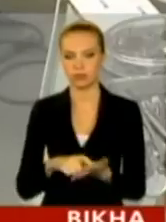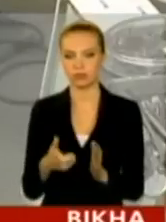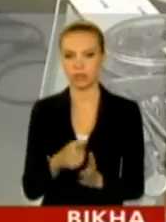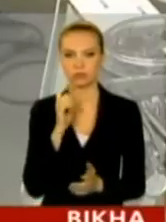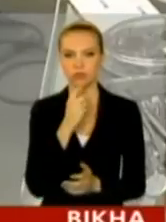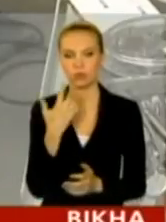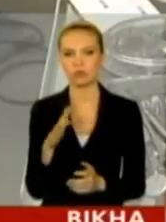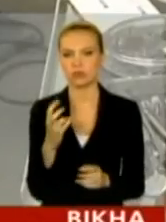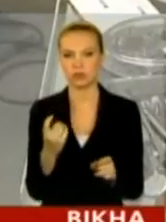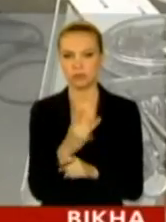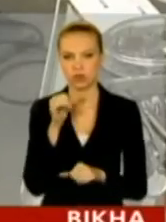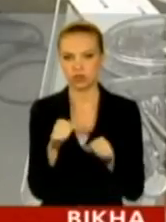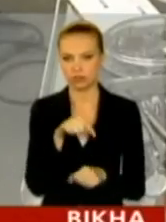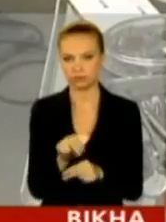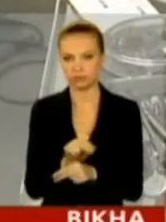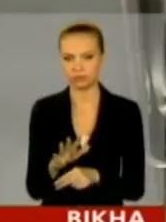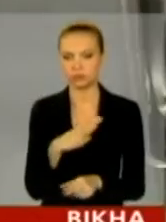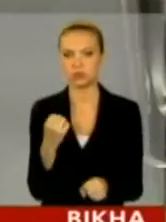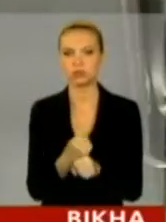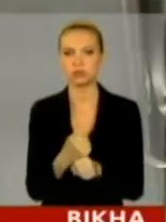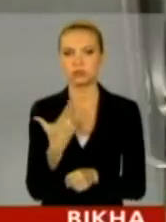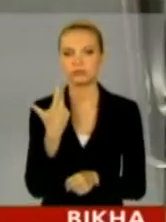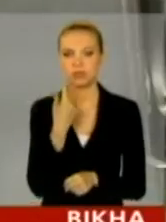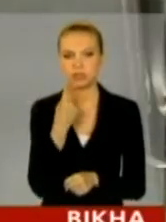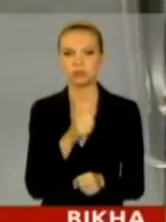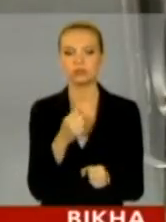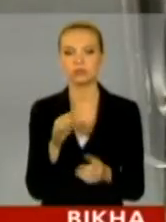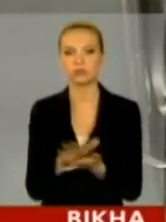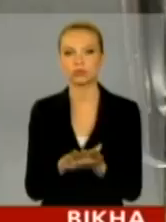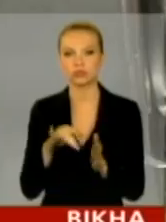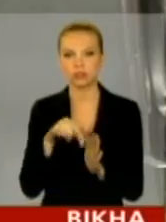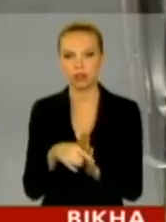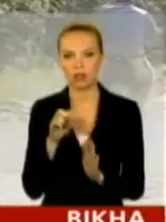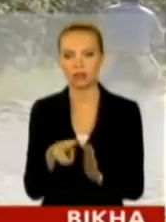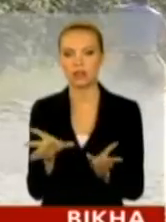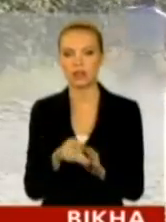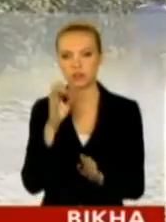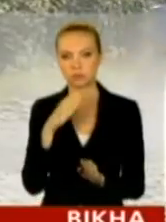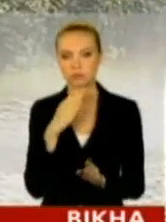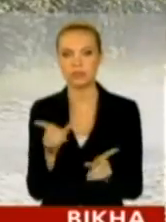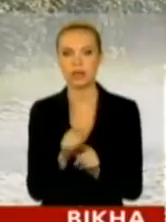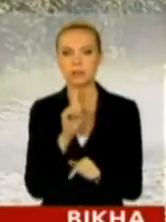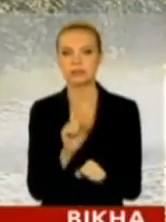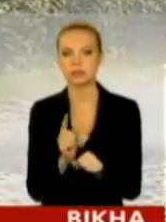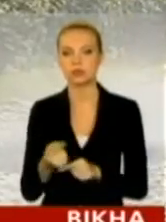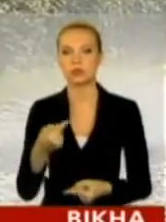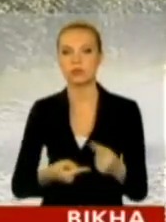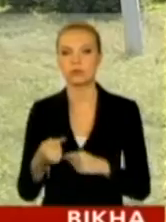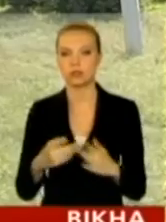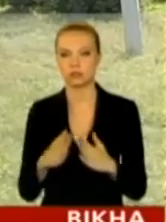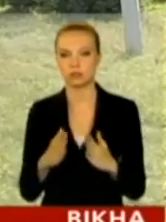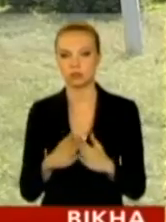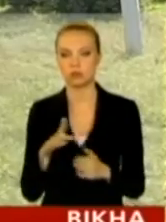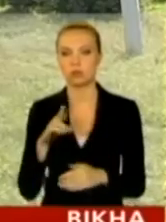вже не перший рік у нього лікувалась. Галині зробили анестезію, прочистили канали, і дівчина разом із батьками та сестрою поверталася додому.